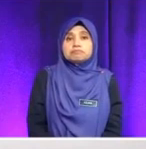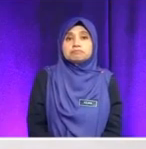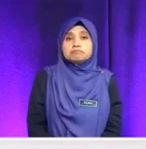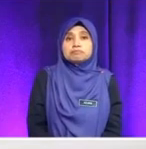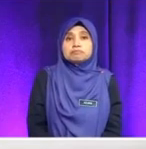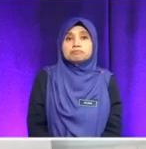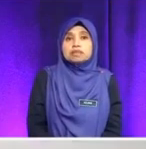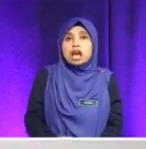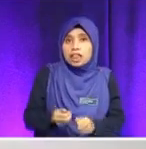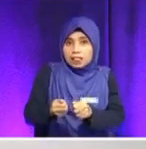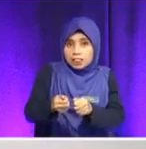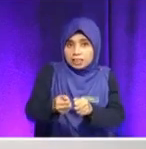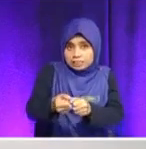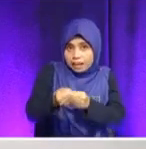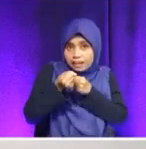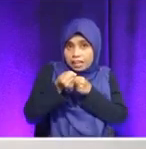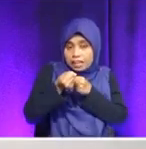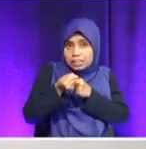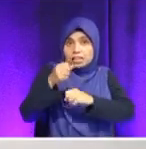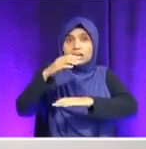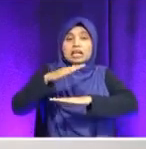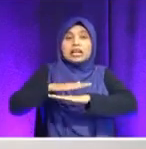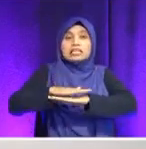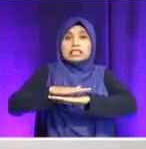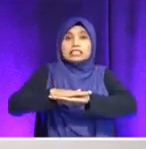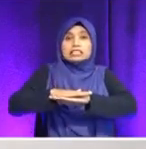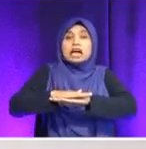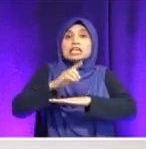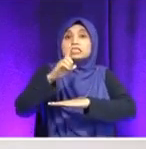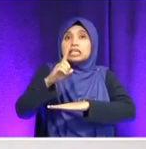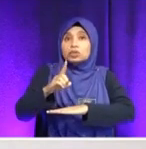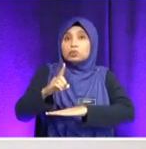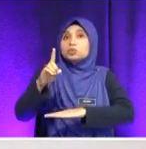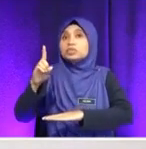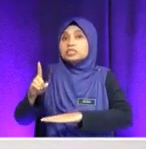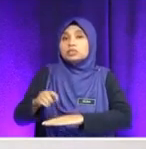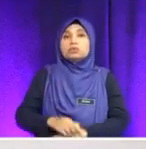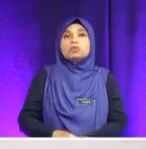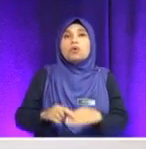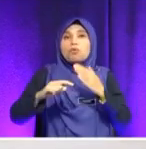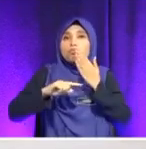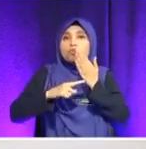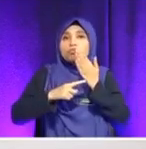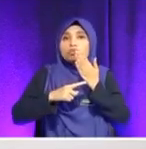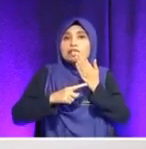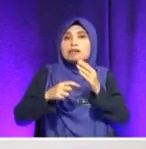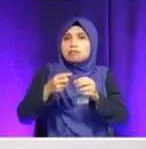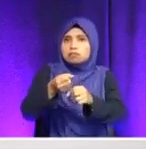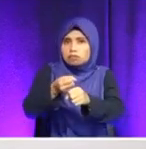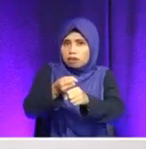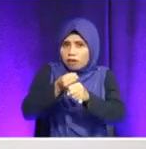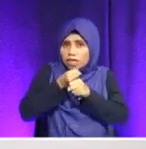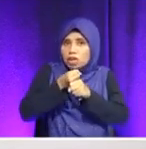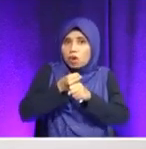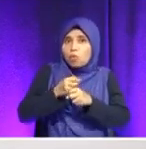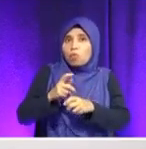Okey, kemudian tarik. Oh, tarik ke atas, cikgu. Satu-satu ke? Tarik ke atas, satu persatu. Oh, yang mula-mula sekali tarik paling kuat lah. Ya. Okey.